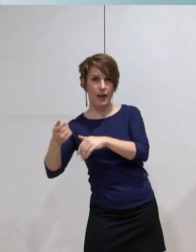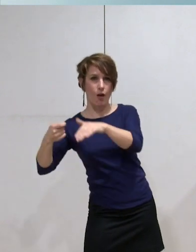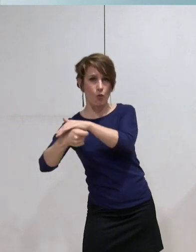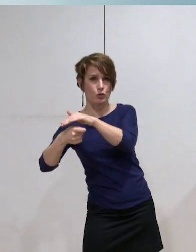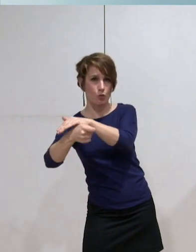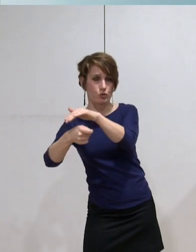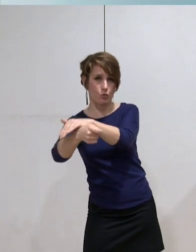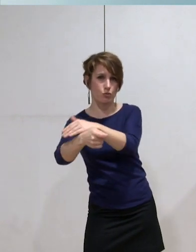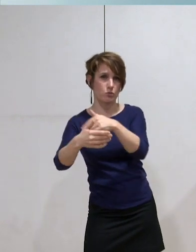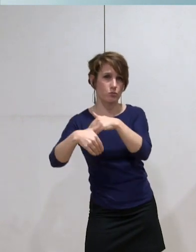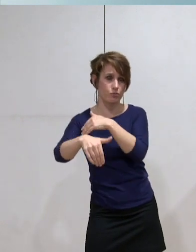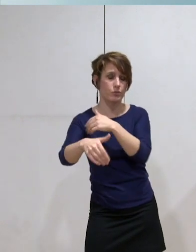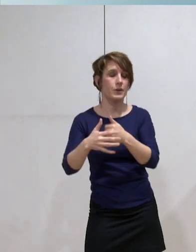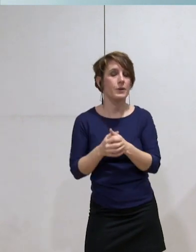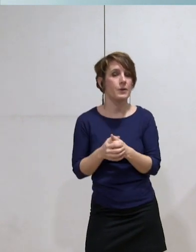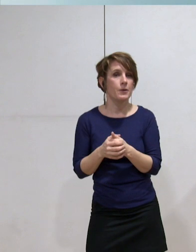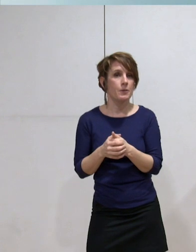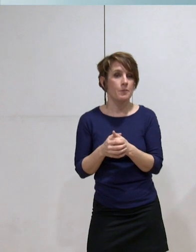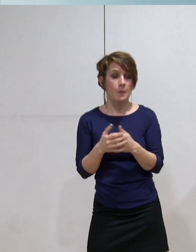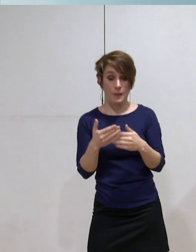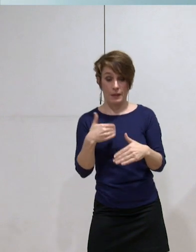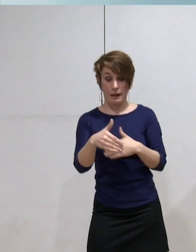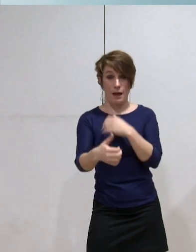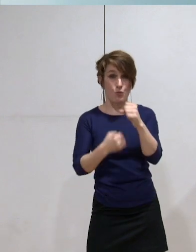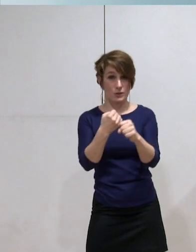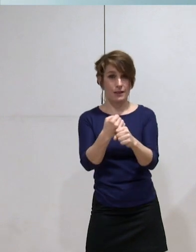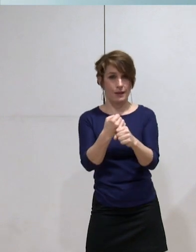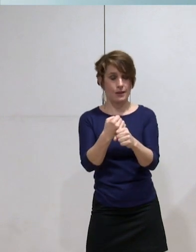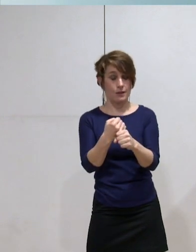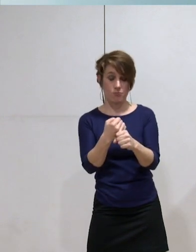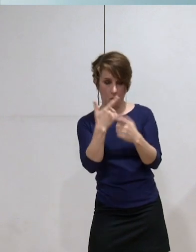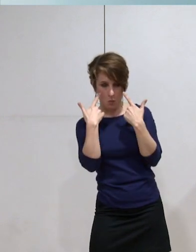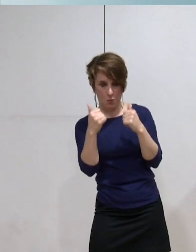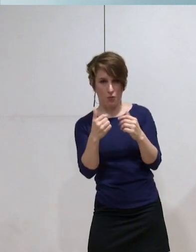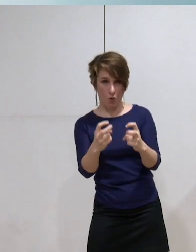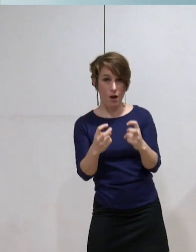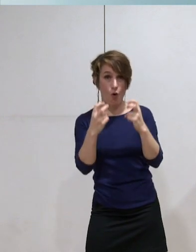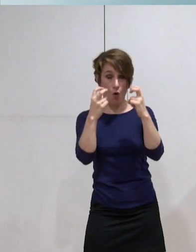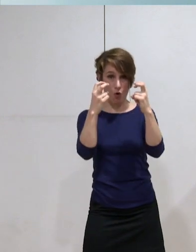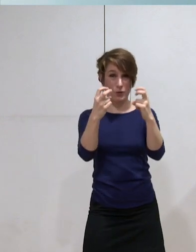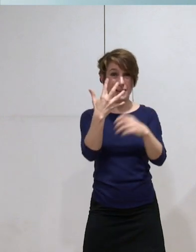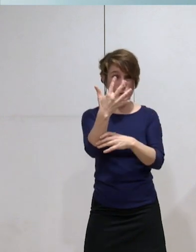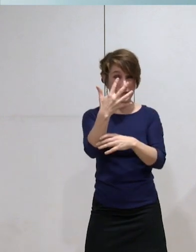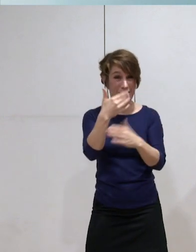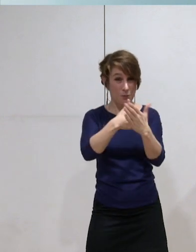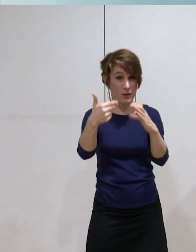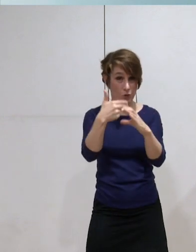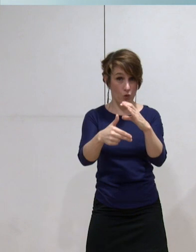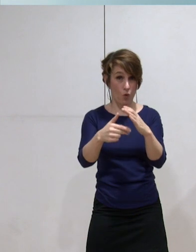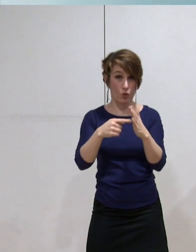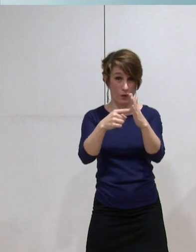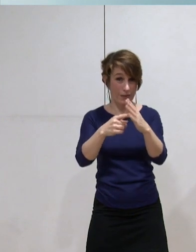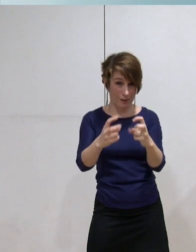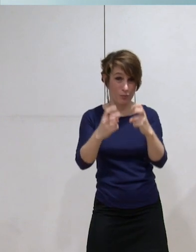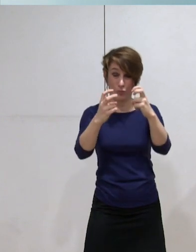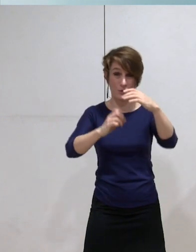la ville de Grenoble pour cette même année c'est une augmentation de 5 millions d'euros de l'encours de dette qui sera constaté au maximum